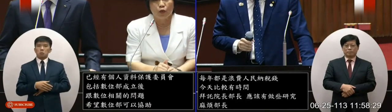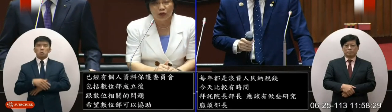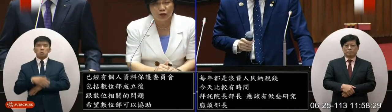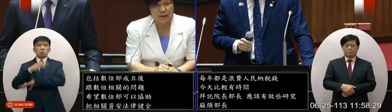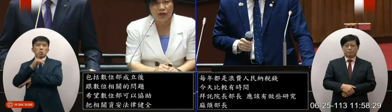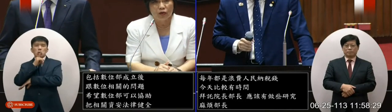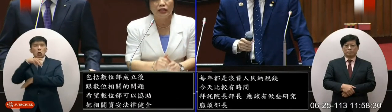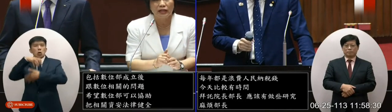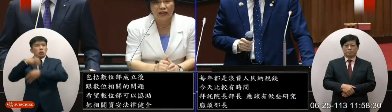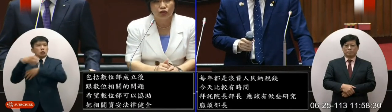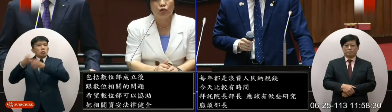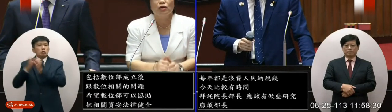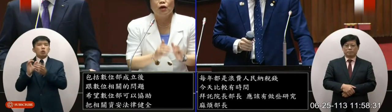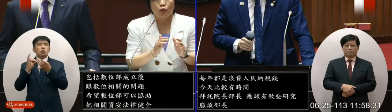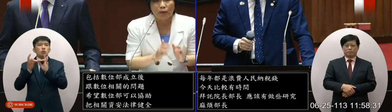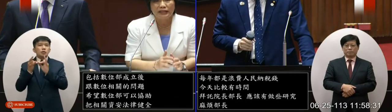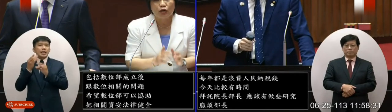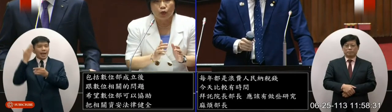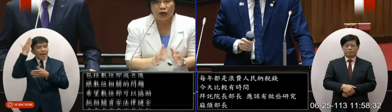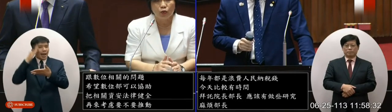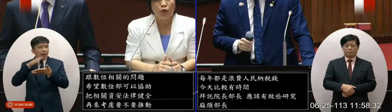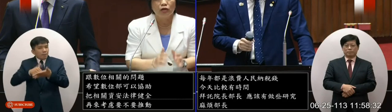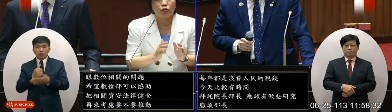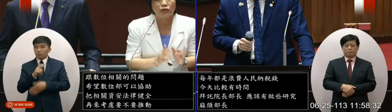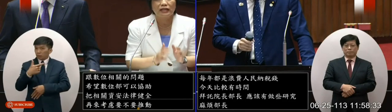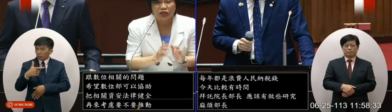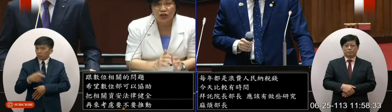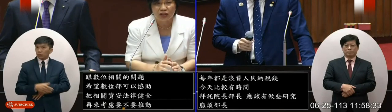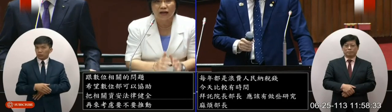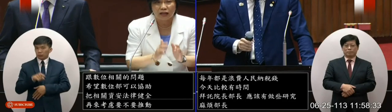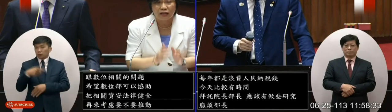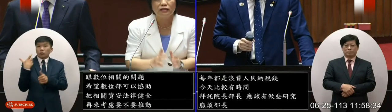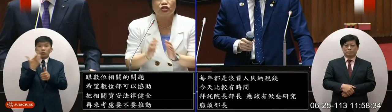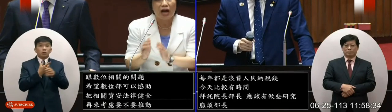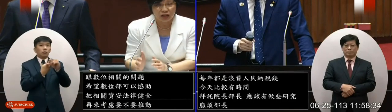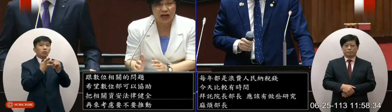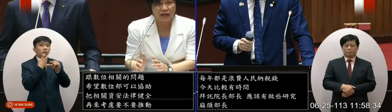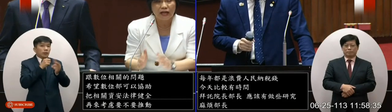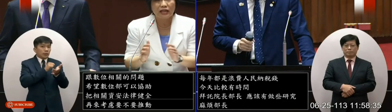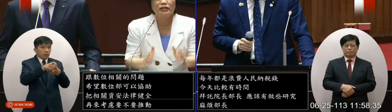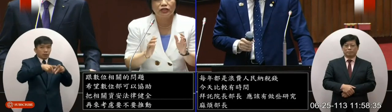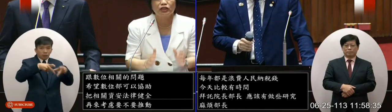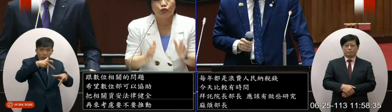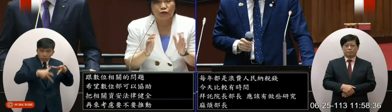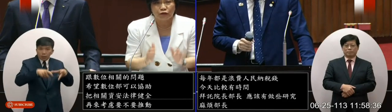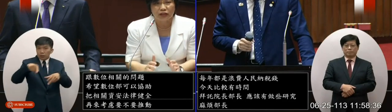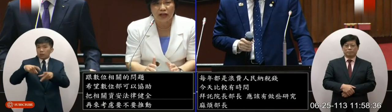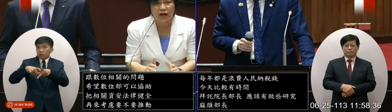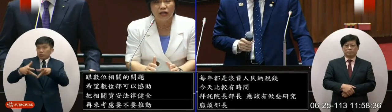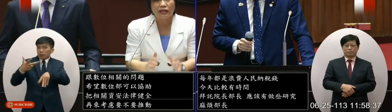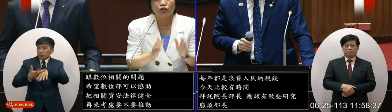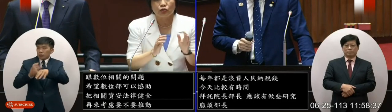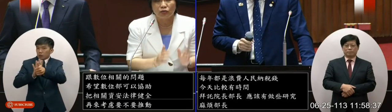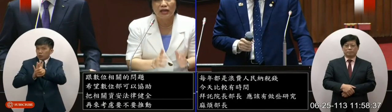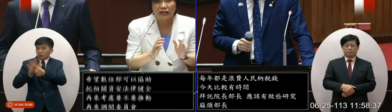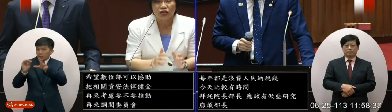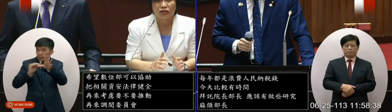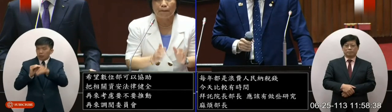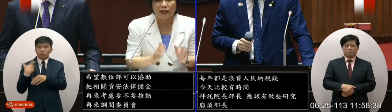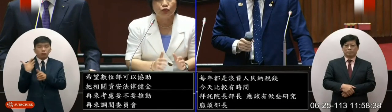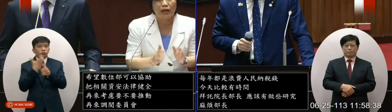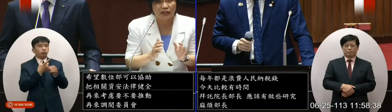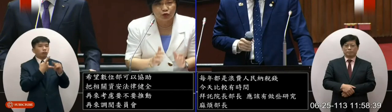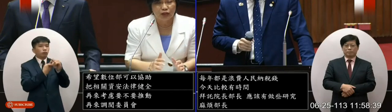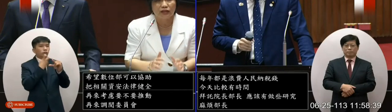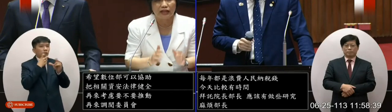遮掩资料，完全没有，应该是说我们在委托中央印制厂跟厂商他们的技术服务资料，那由中央印制